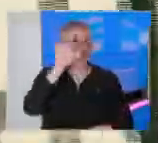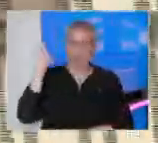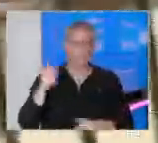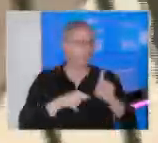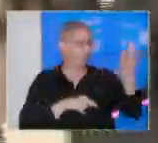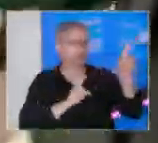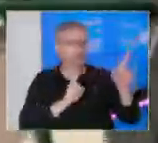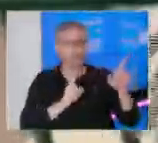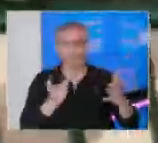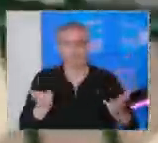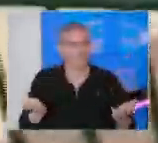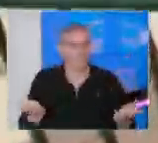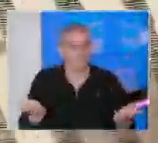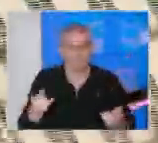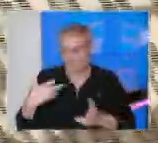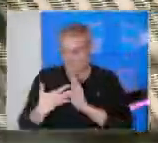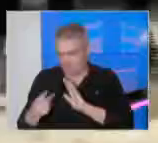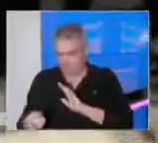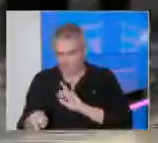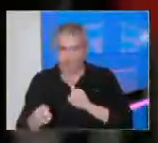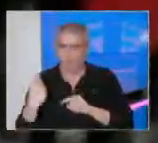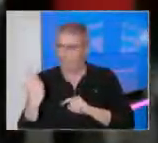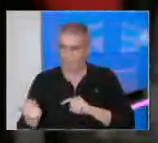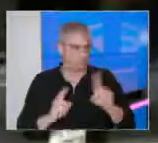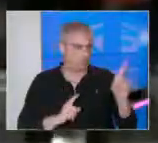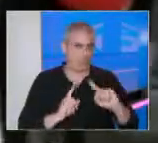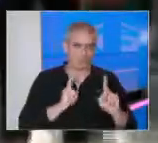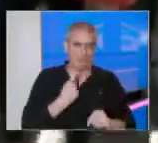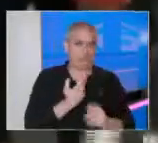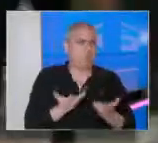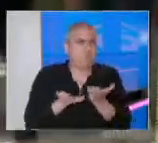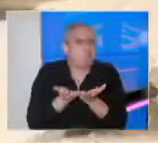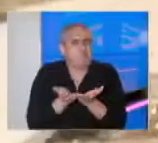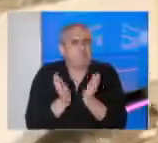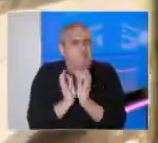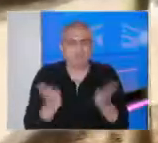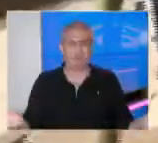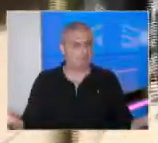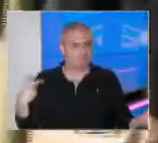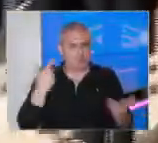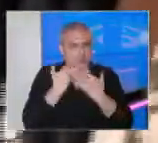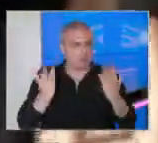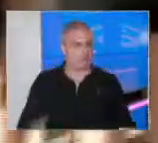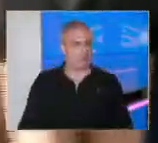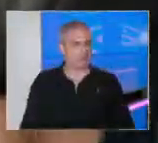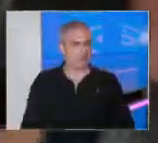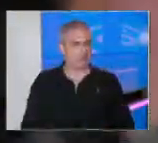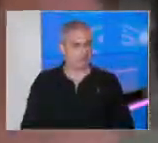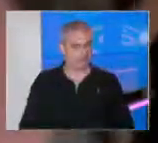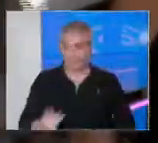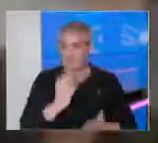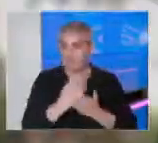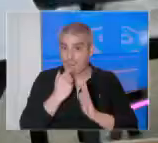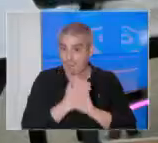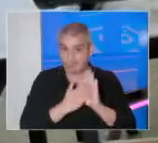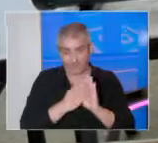כן, טיסות לשם לא, מפה כן בודקים וצריך בידוד, משם לא צריך בידוד, מה, באמת. אז אמר בצדק שהוא